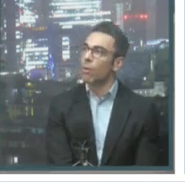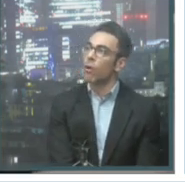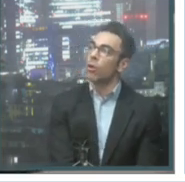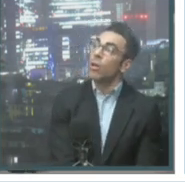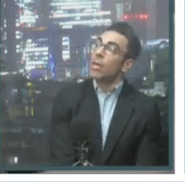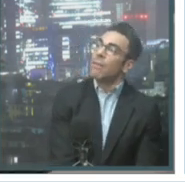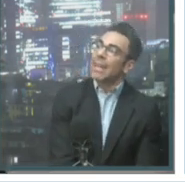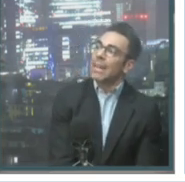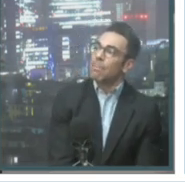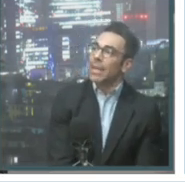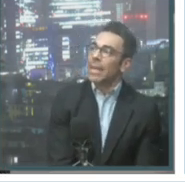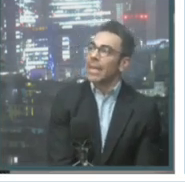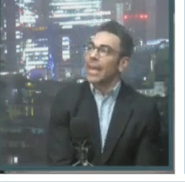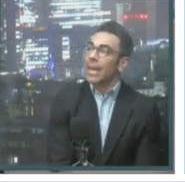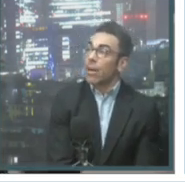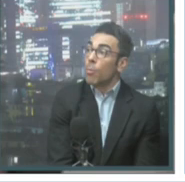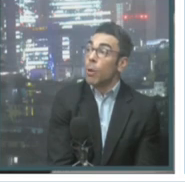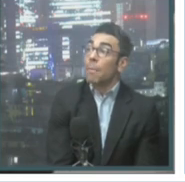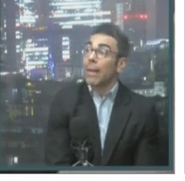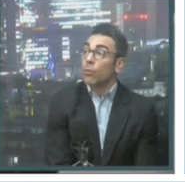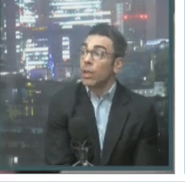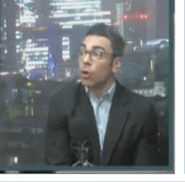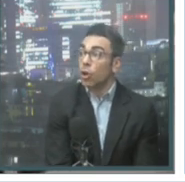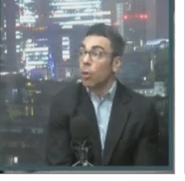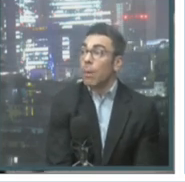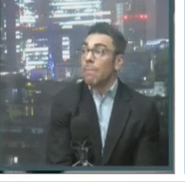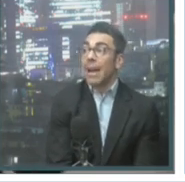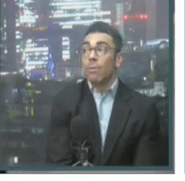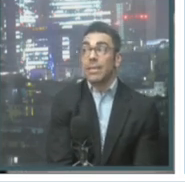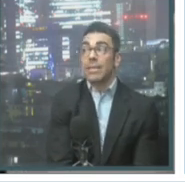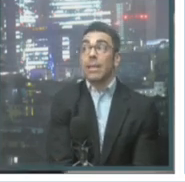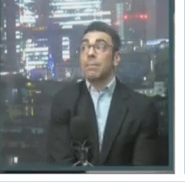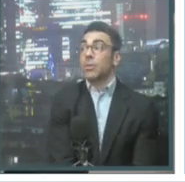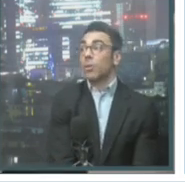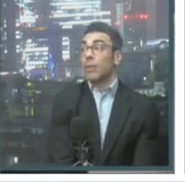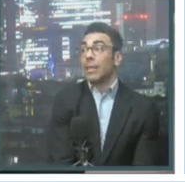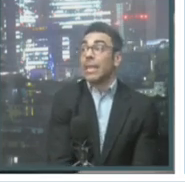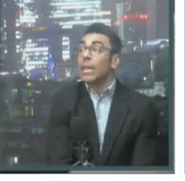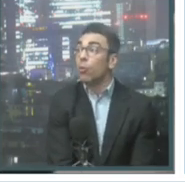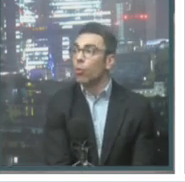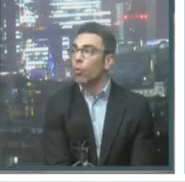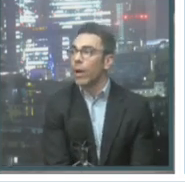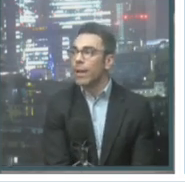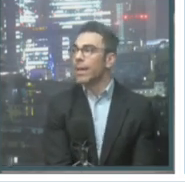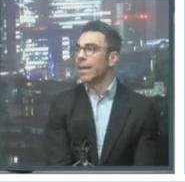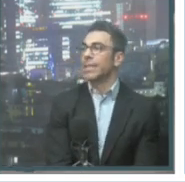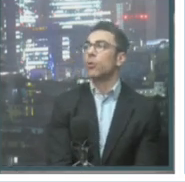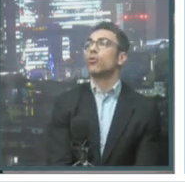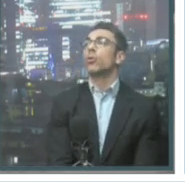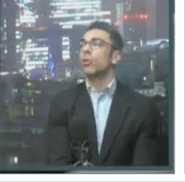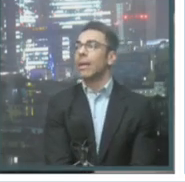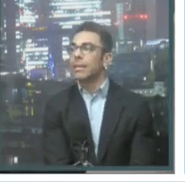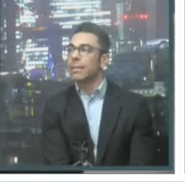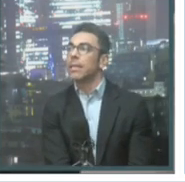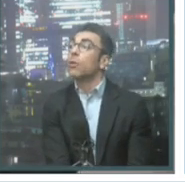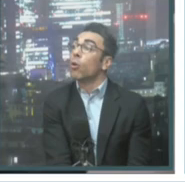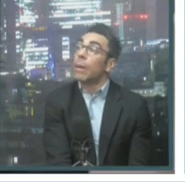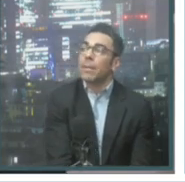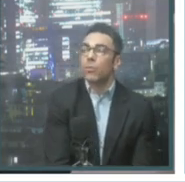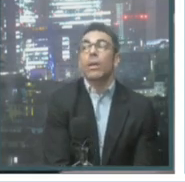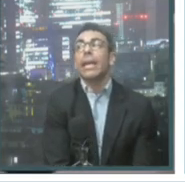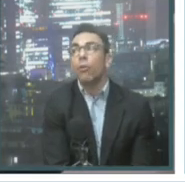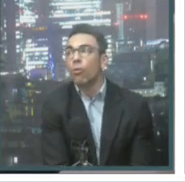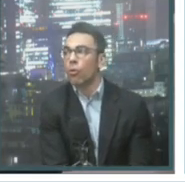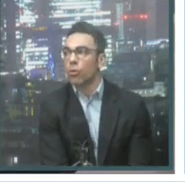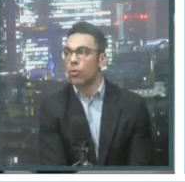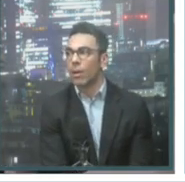questo quello che voglio far capire che come l'ho imparato io lo puoi imparare qualsiasi altra persona dente chiunque che siano sordi oralisti poche